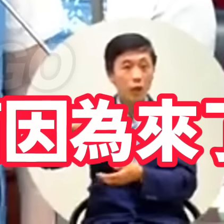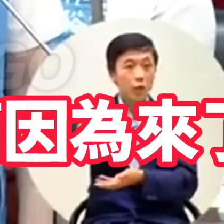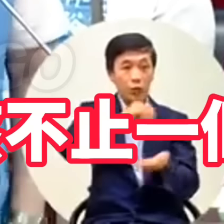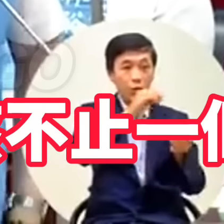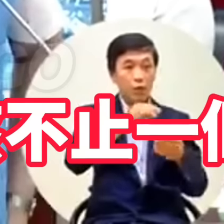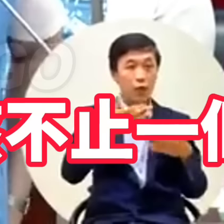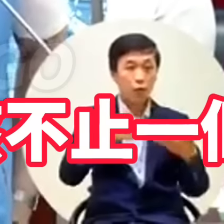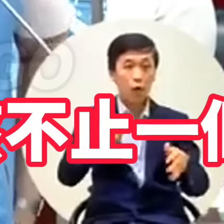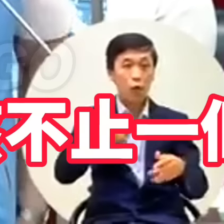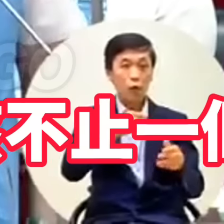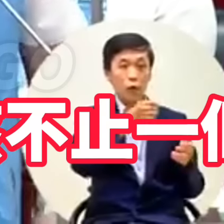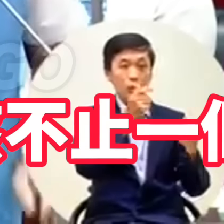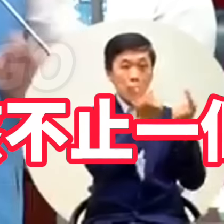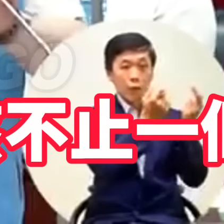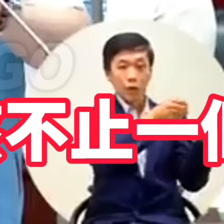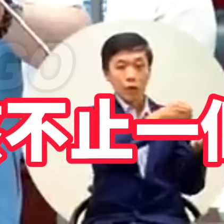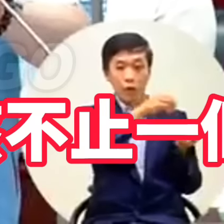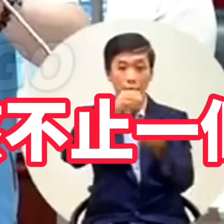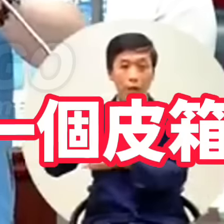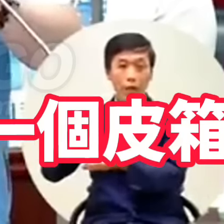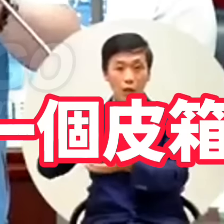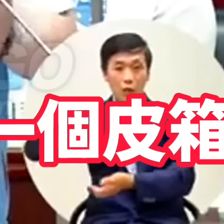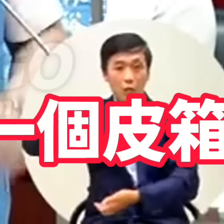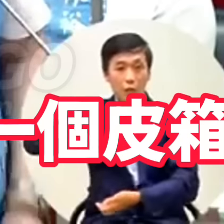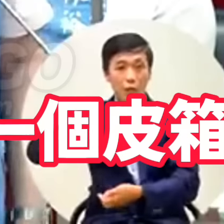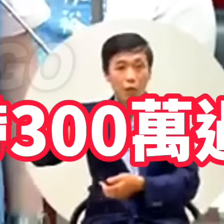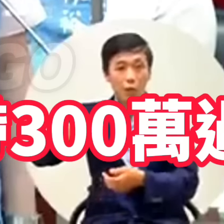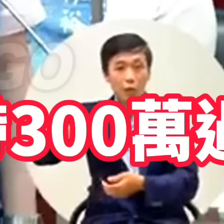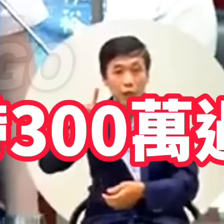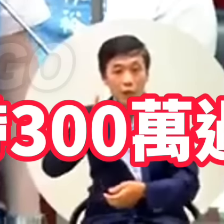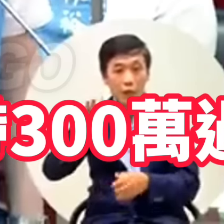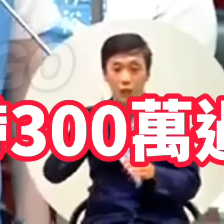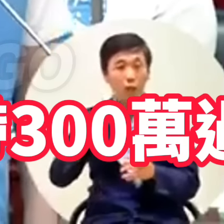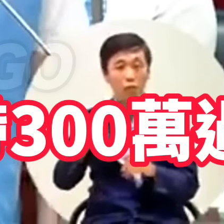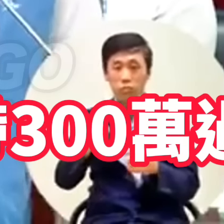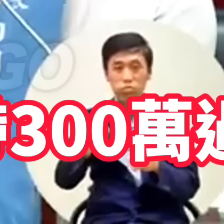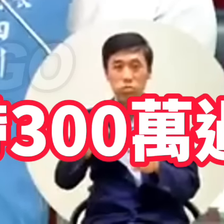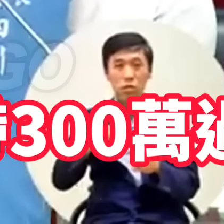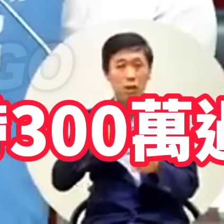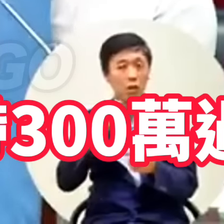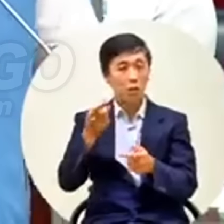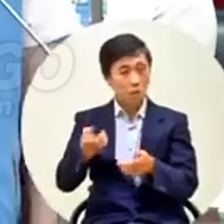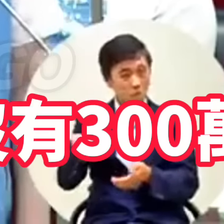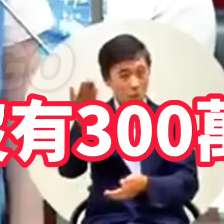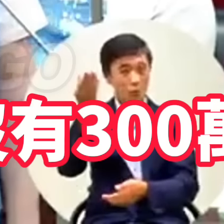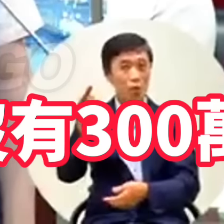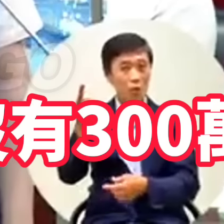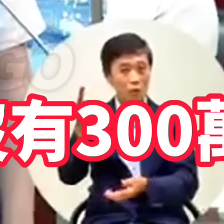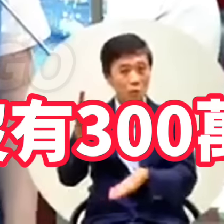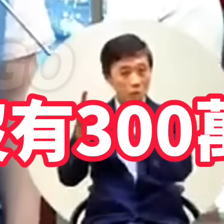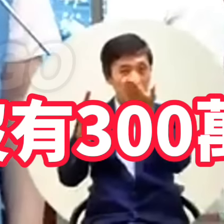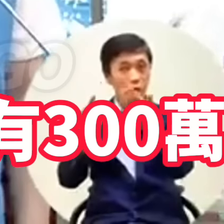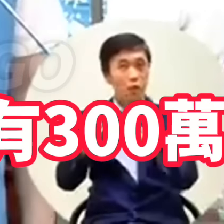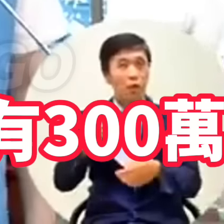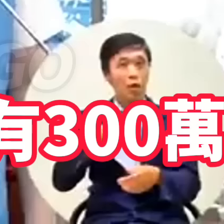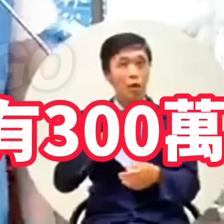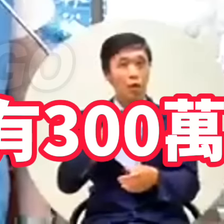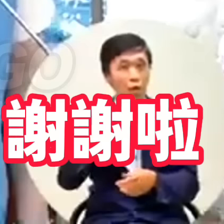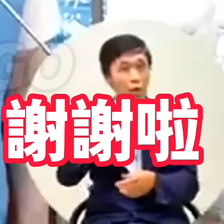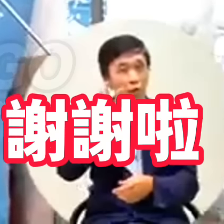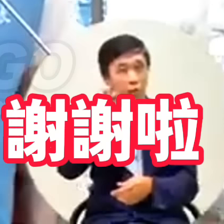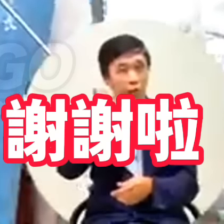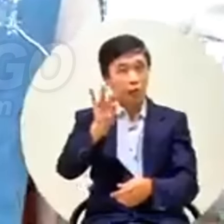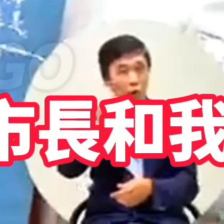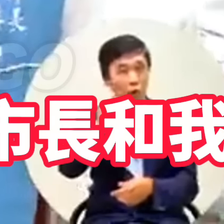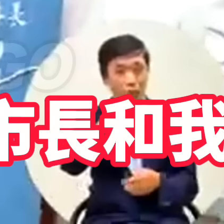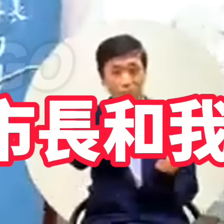年多，现在应该不止一个皮箱。 哦，不止一个皮箱了啊，应该没带300万过来了哈。 我没有300万 哦，没有300万了，